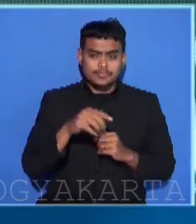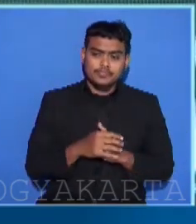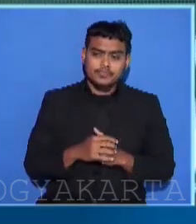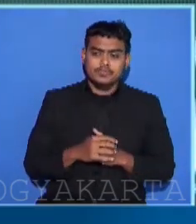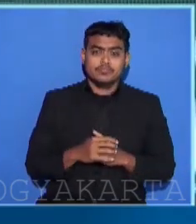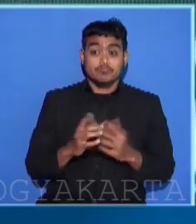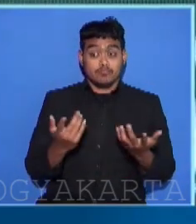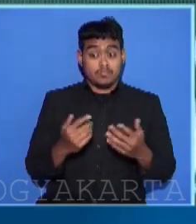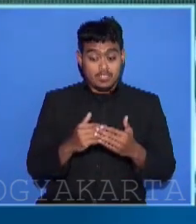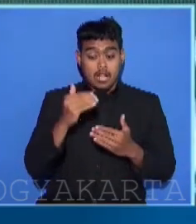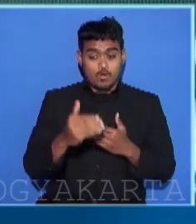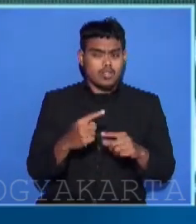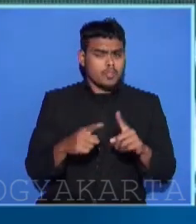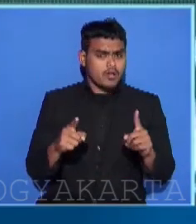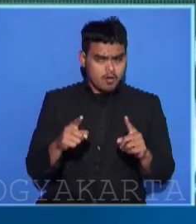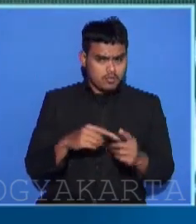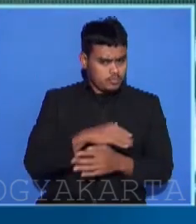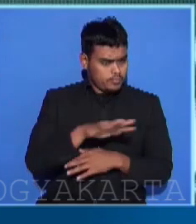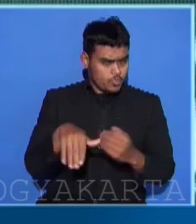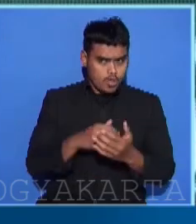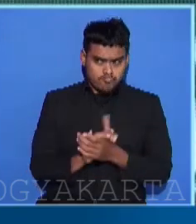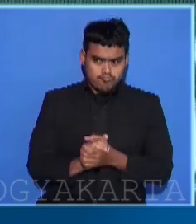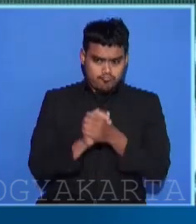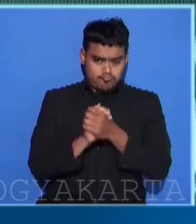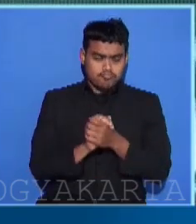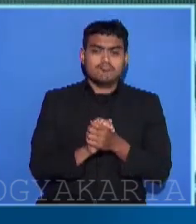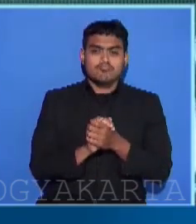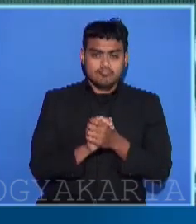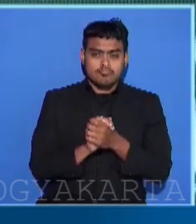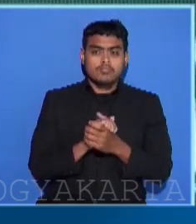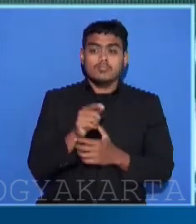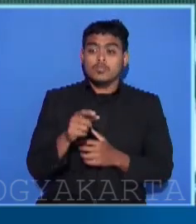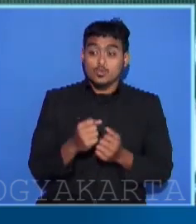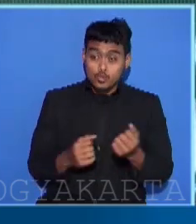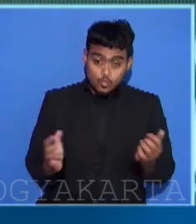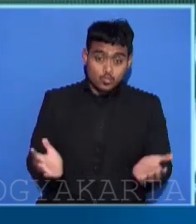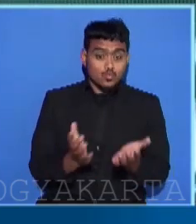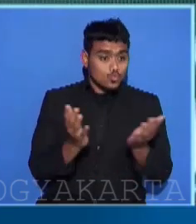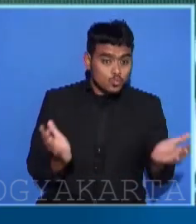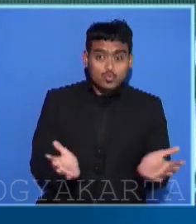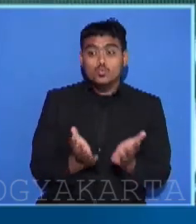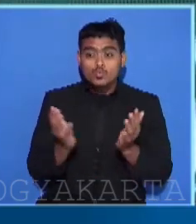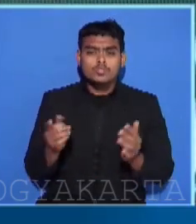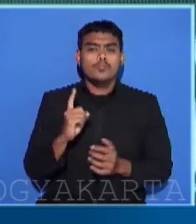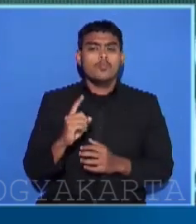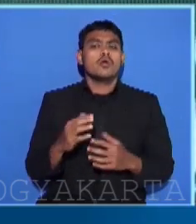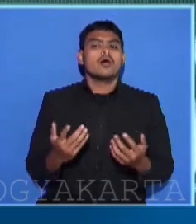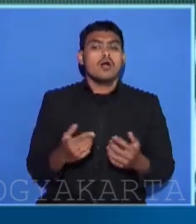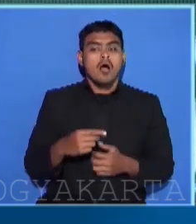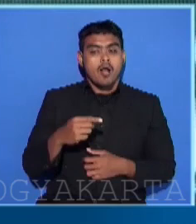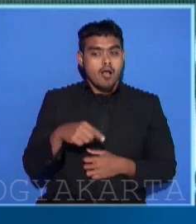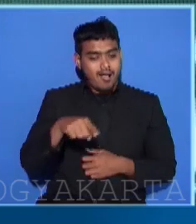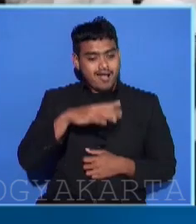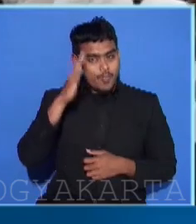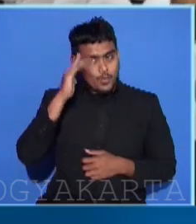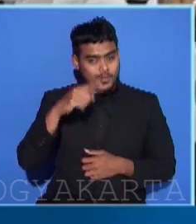setelah itu semuanya bersatu, menjadi satu, kita dukung siapapun yang jadi, karena Kapolri meminta seluruh